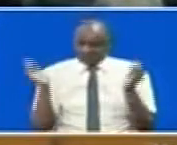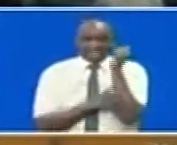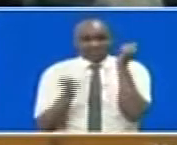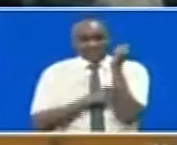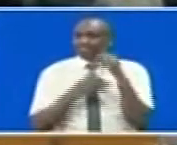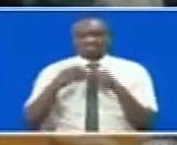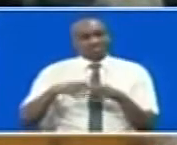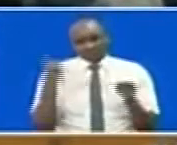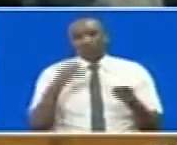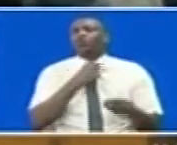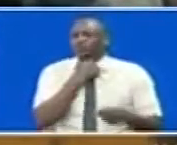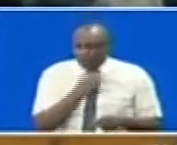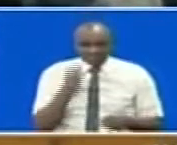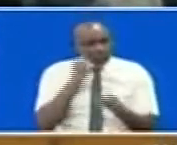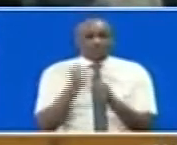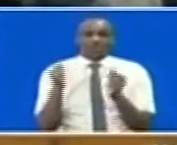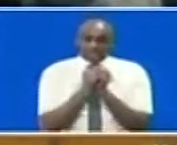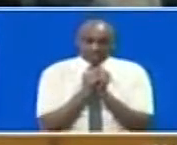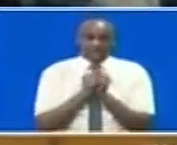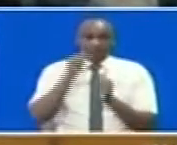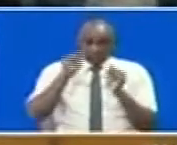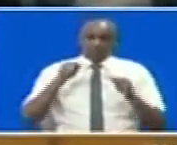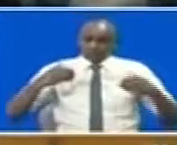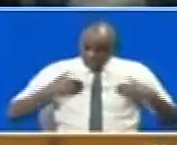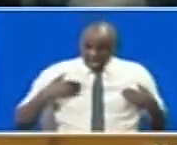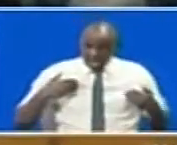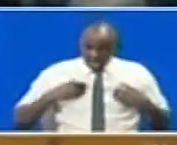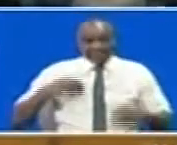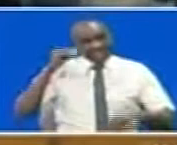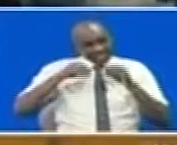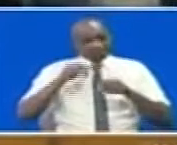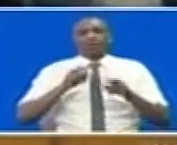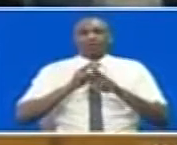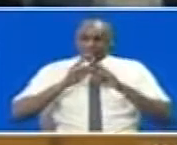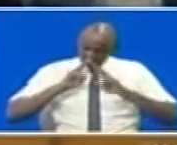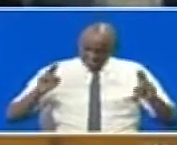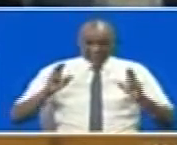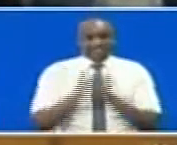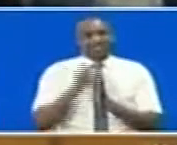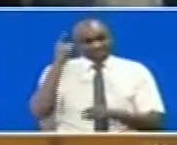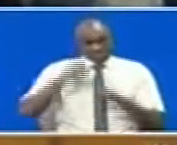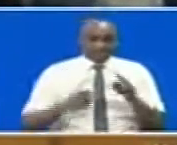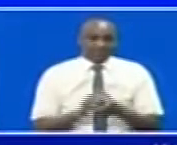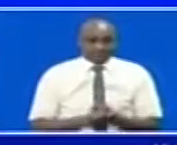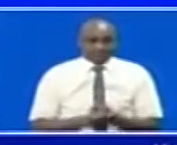sivyo. We want to work together so that we can have elections in August this year.